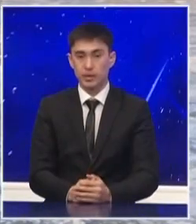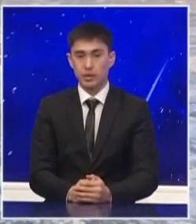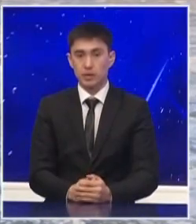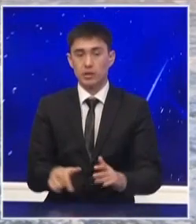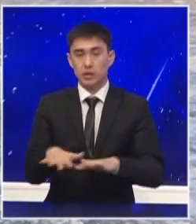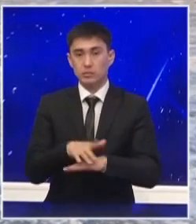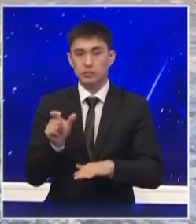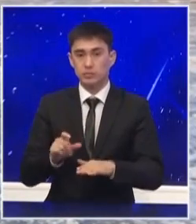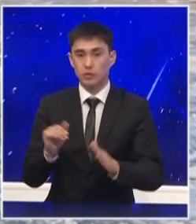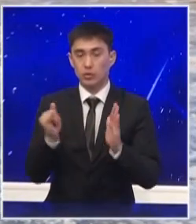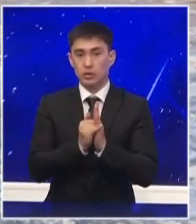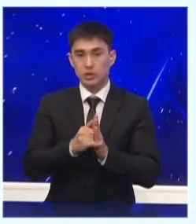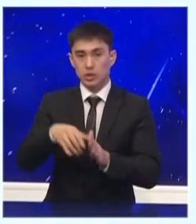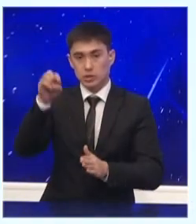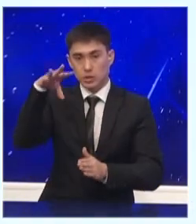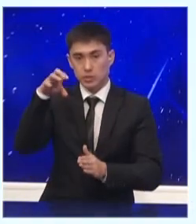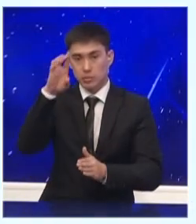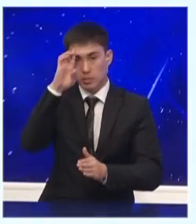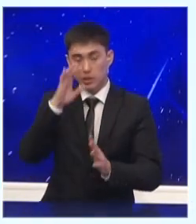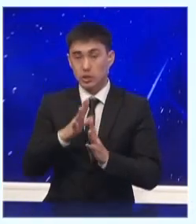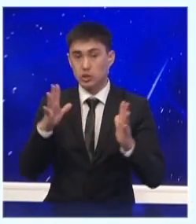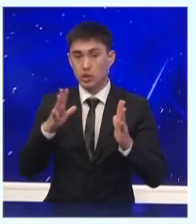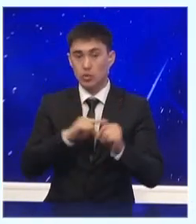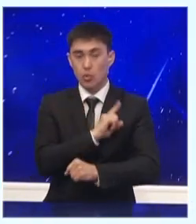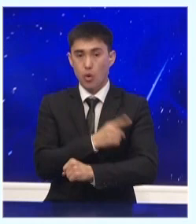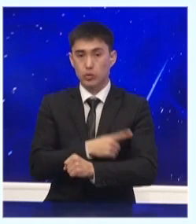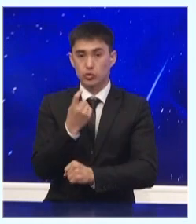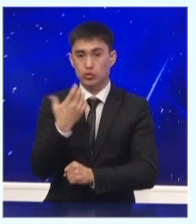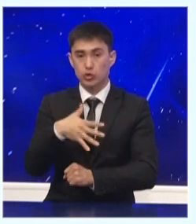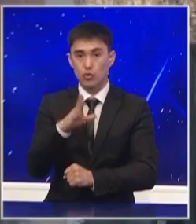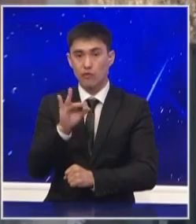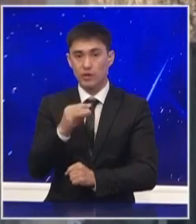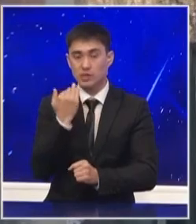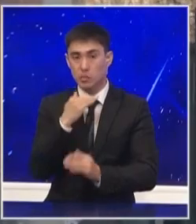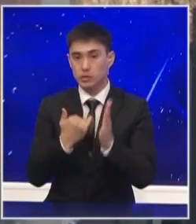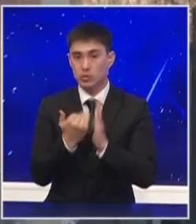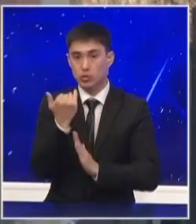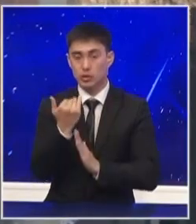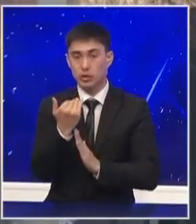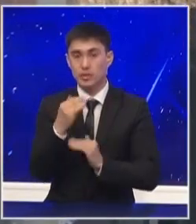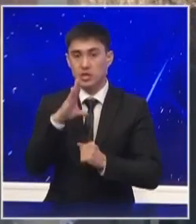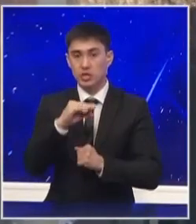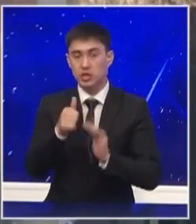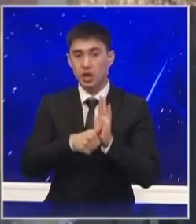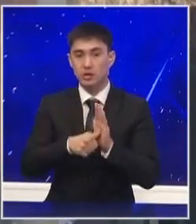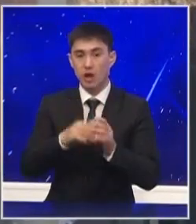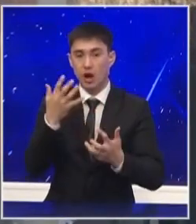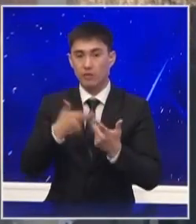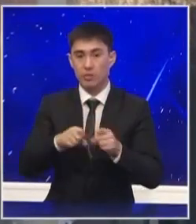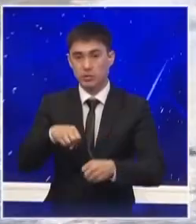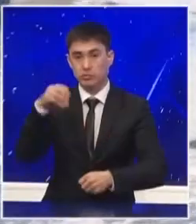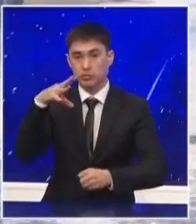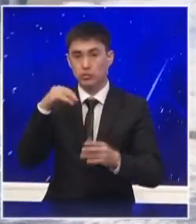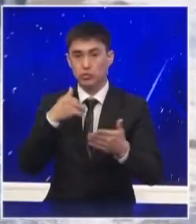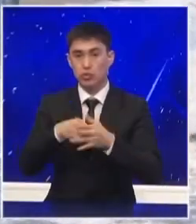орнатқан шамдары мемлекет тарапынан орнатқан шамдардан жарық. Қуаттылығы 150 ватт. Сапасы да жоғары. Кешкі 6-да автоматты жүйемен қосылып,